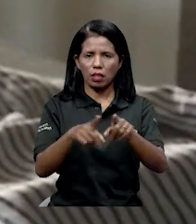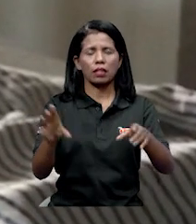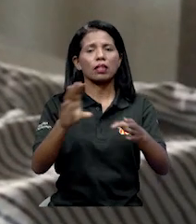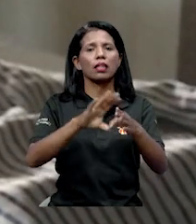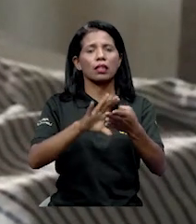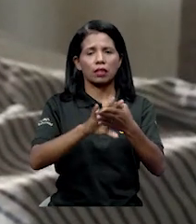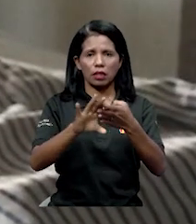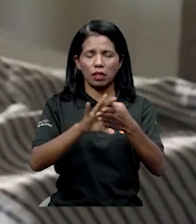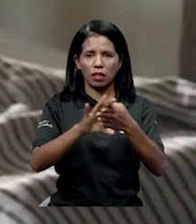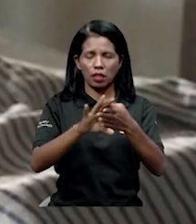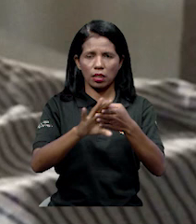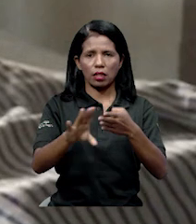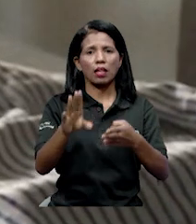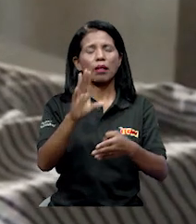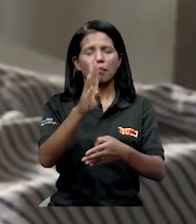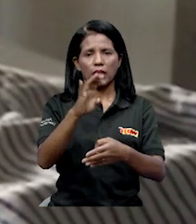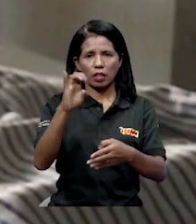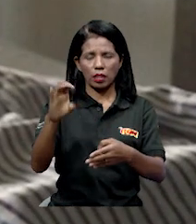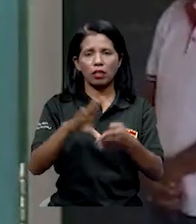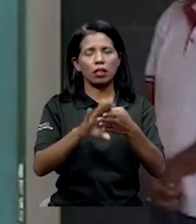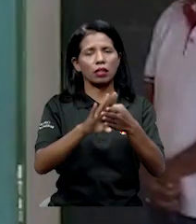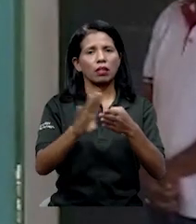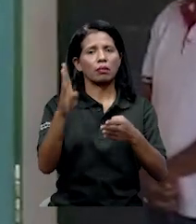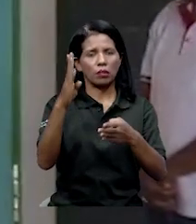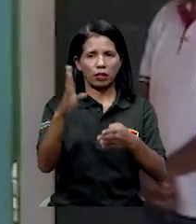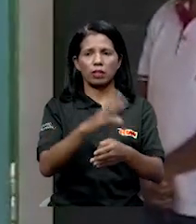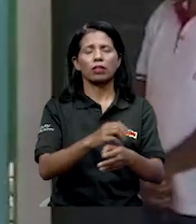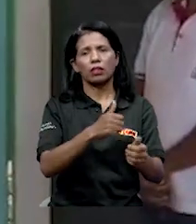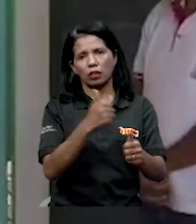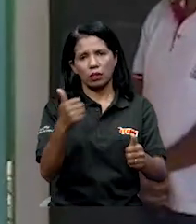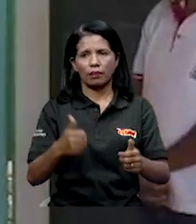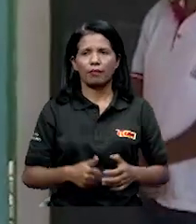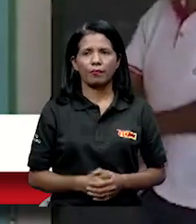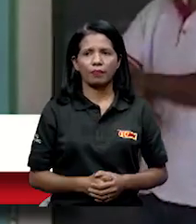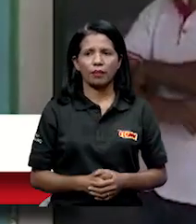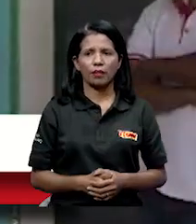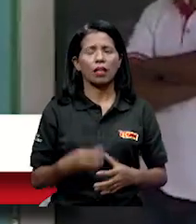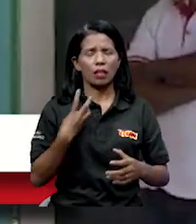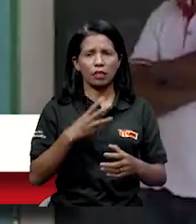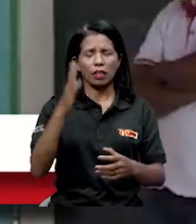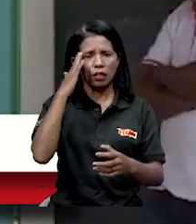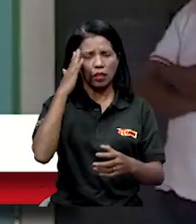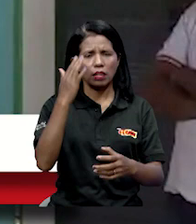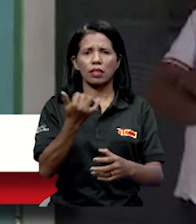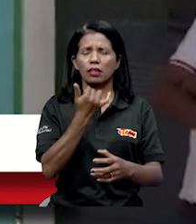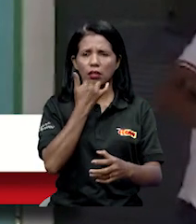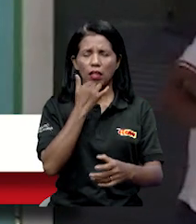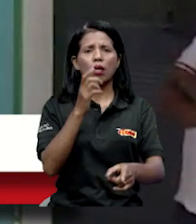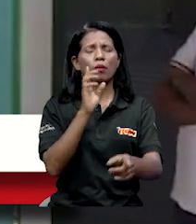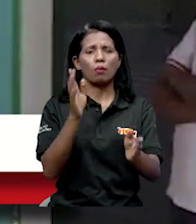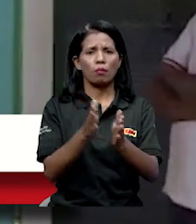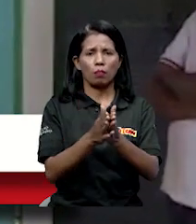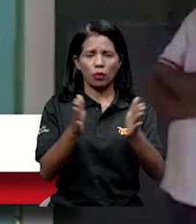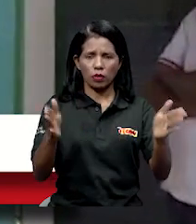nascimento, bilhete identidade no selectan. Nee itu reconhece dun, tama nee erro, erro ini memang kue ini akontesi